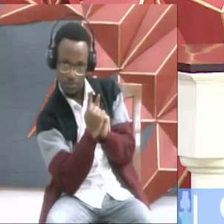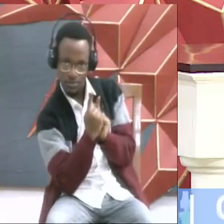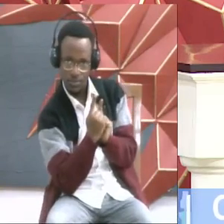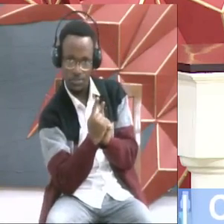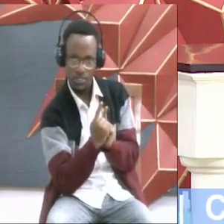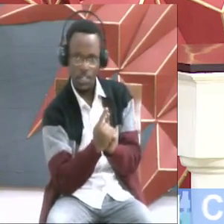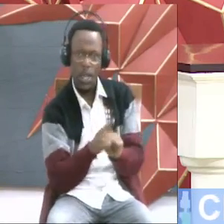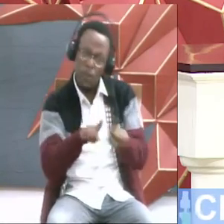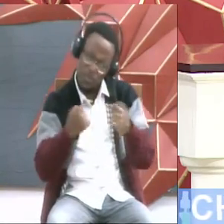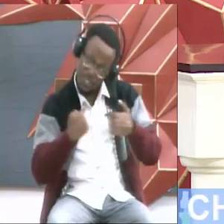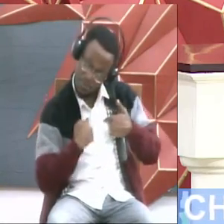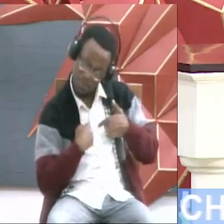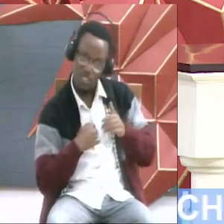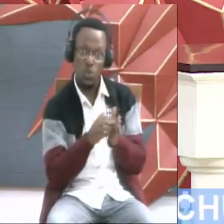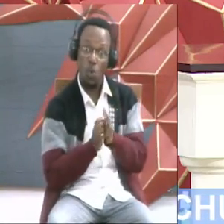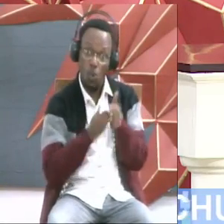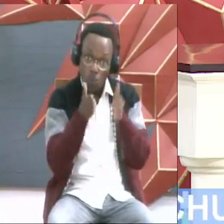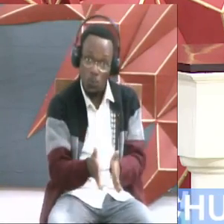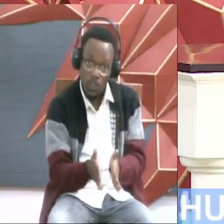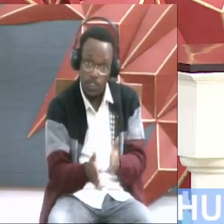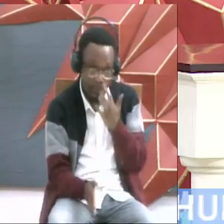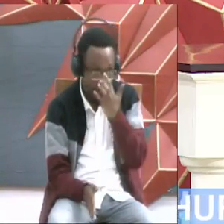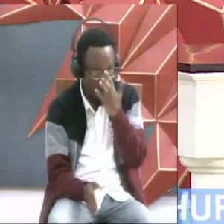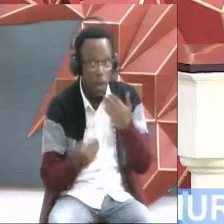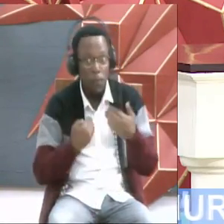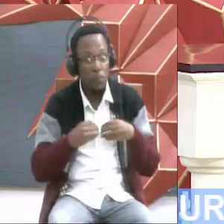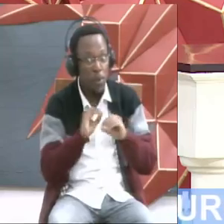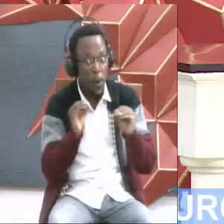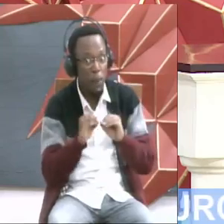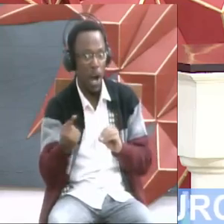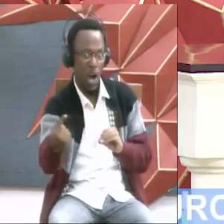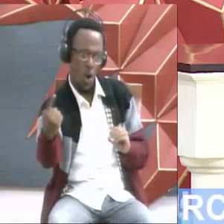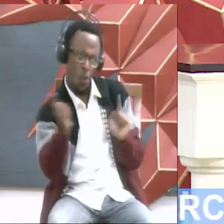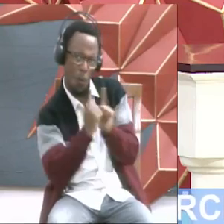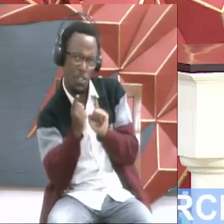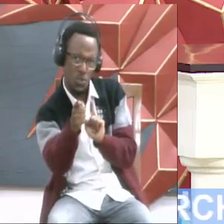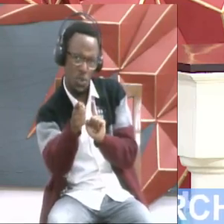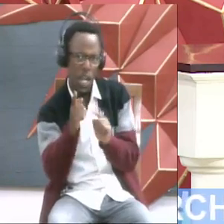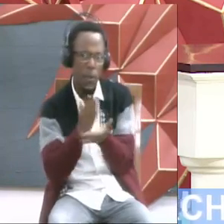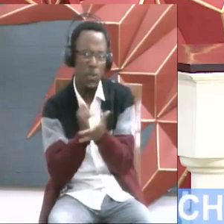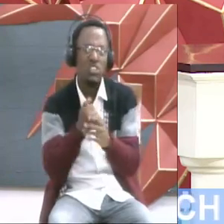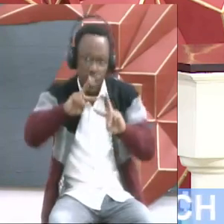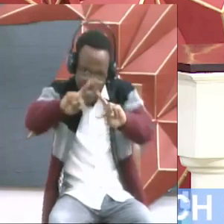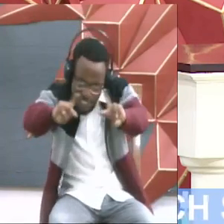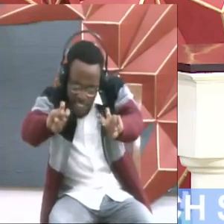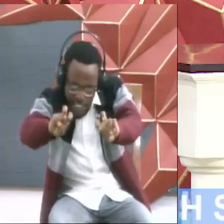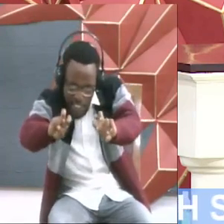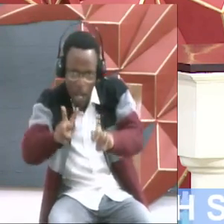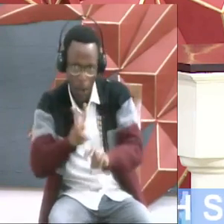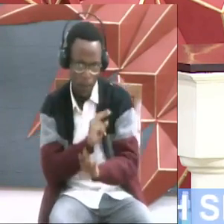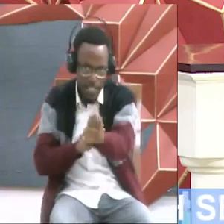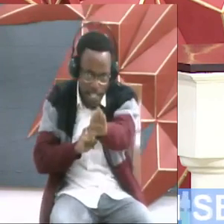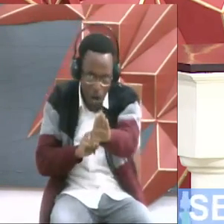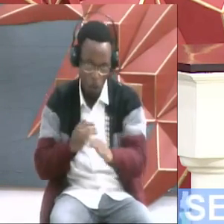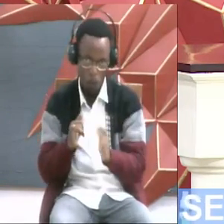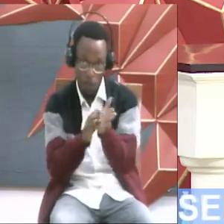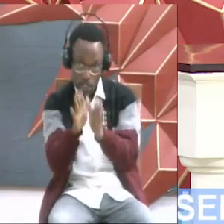afise faiblesse sinaje sinje kuraba intege nke ziwe kuko ni umwami azozi mukiza